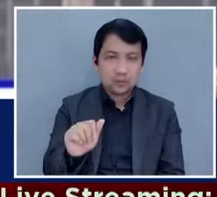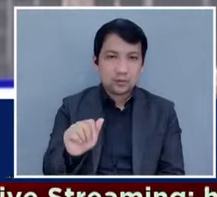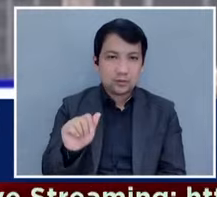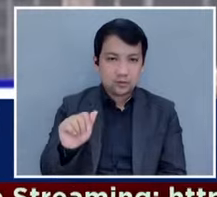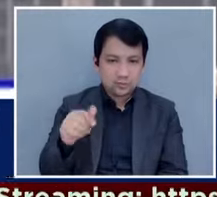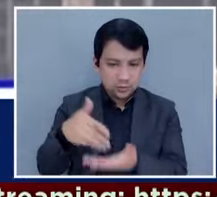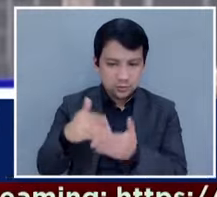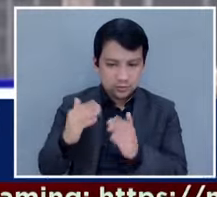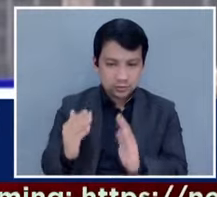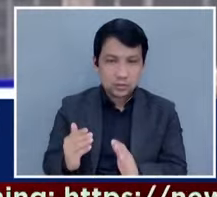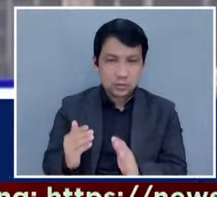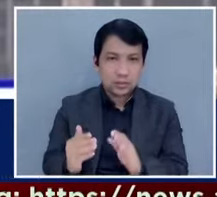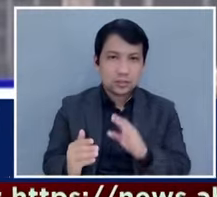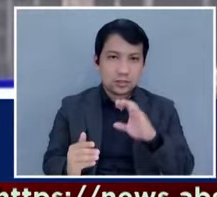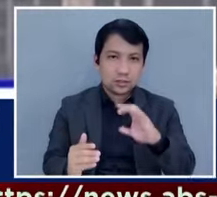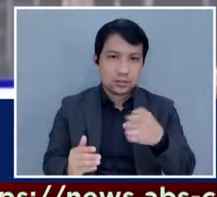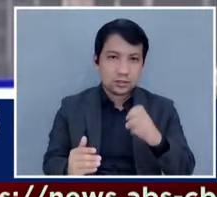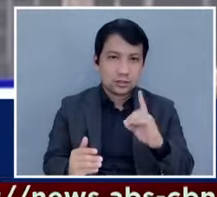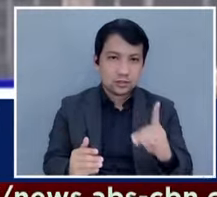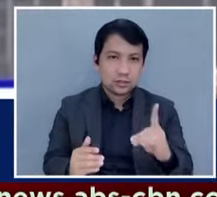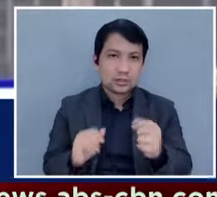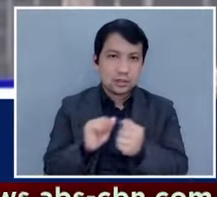pati yung CHED.